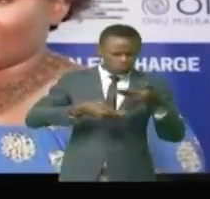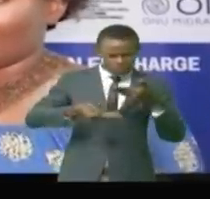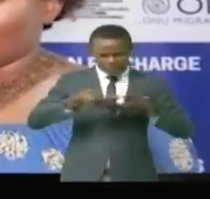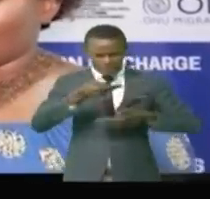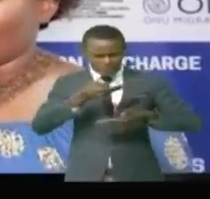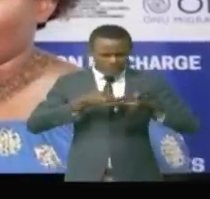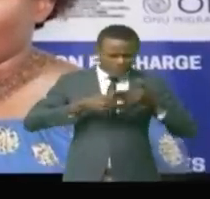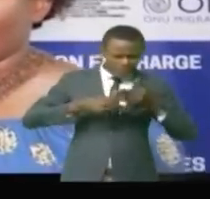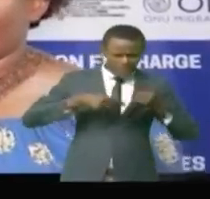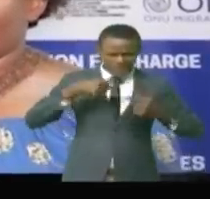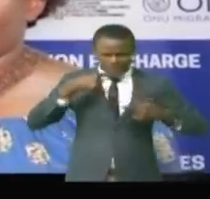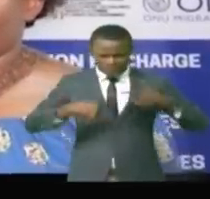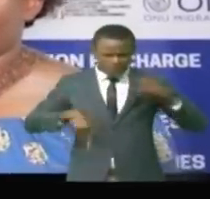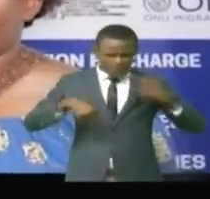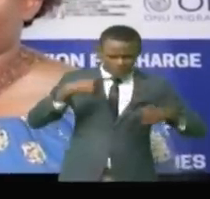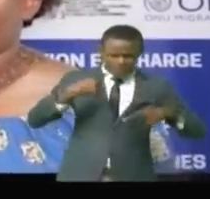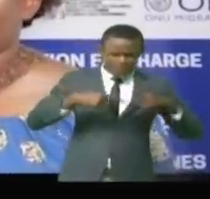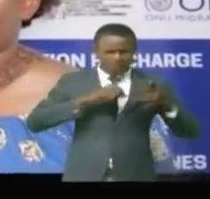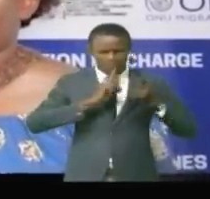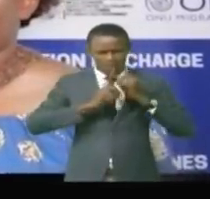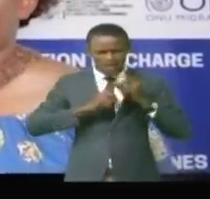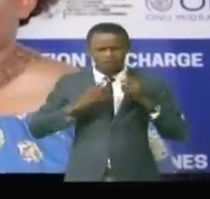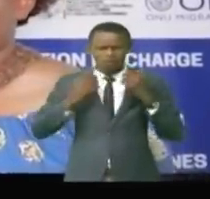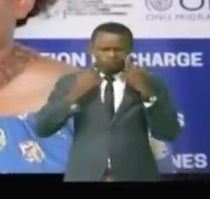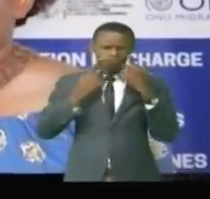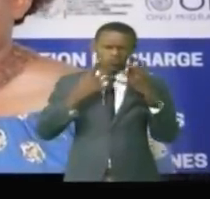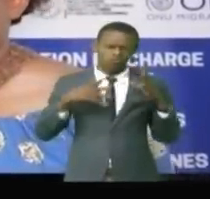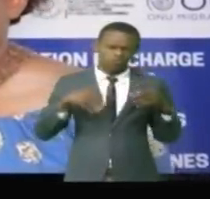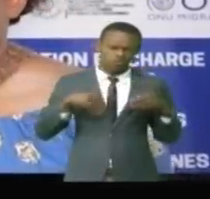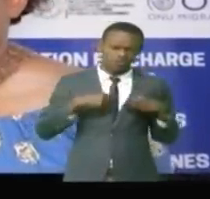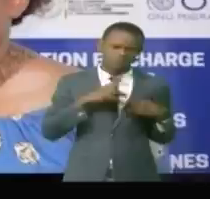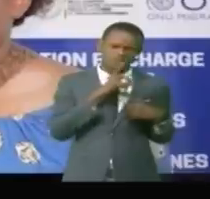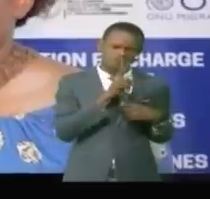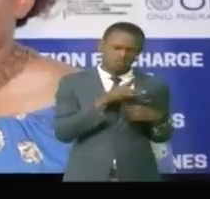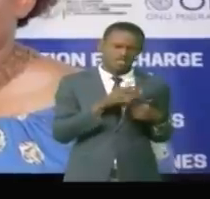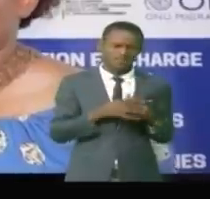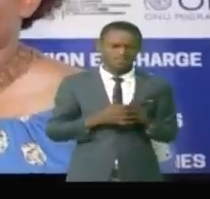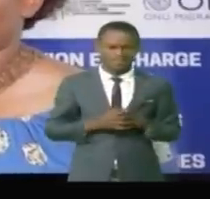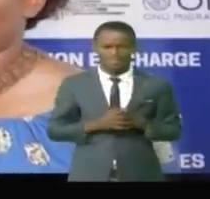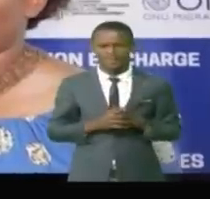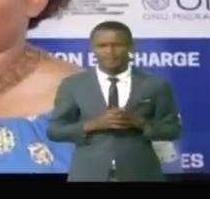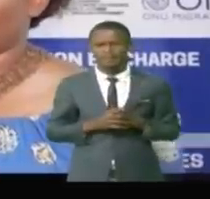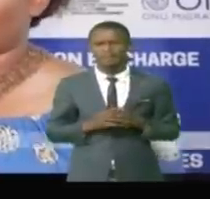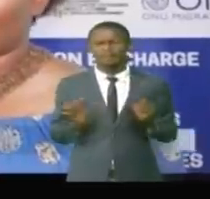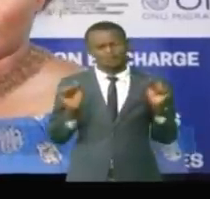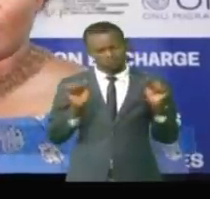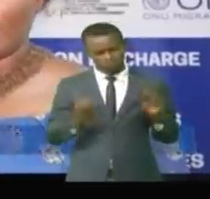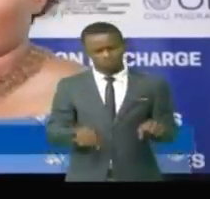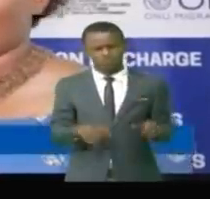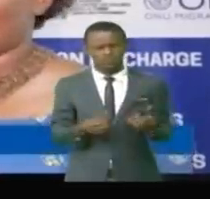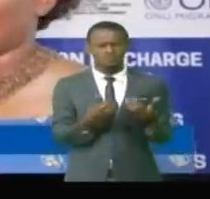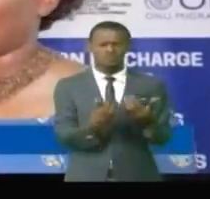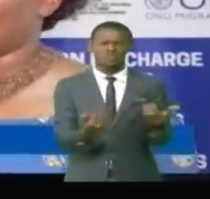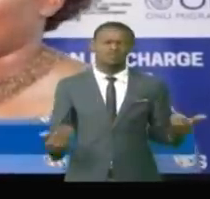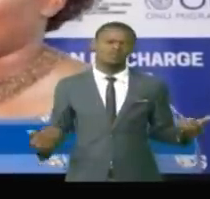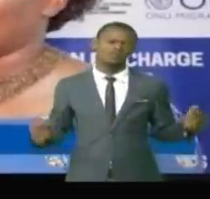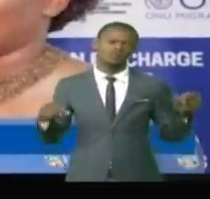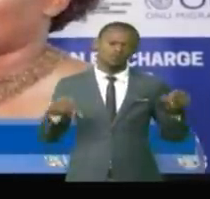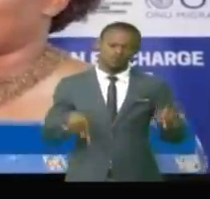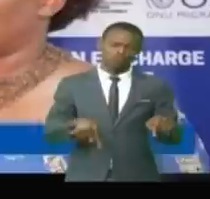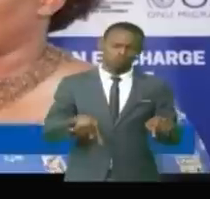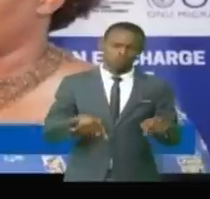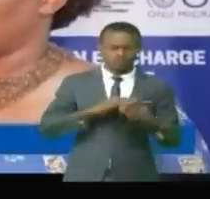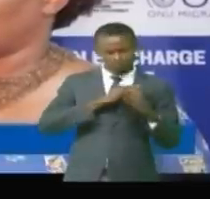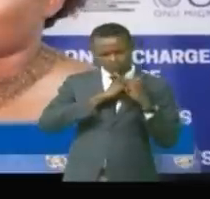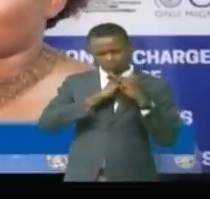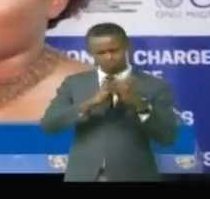eu une assurance et une perspective que les enfants d'aujourd'hui seront